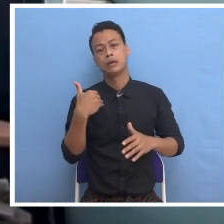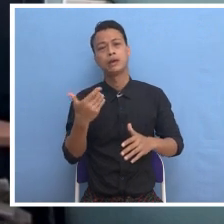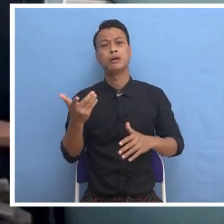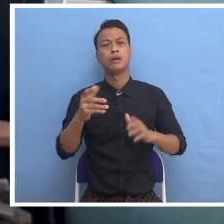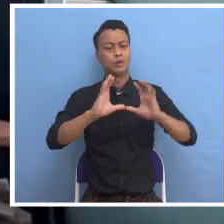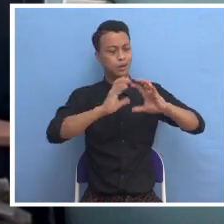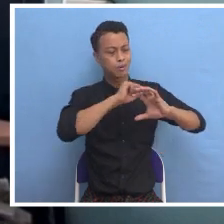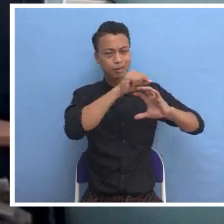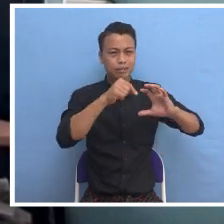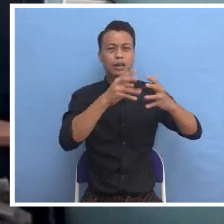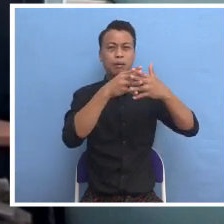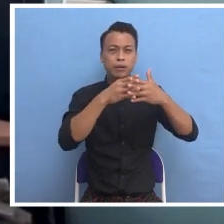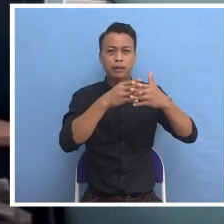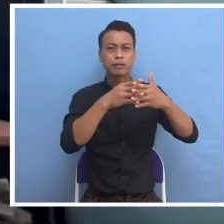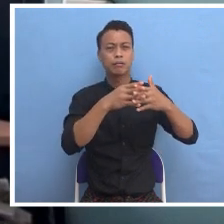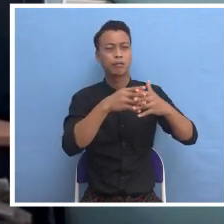PI